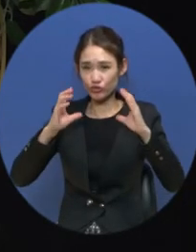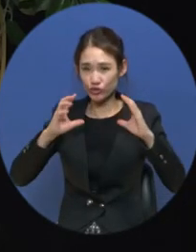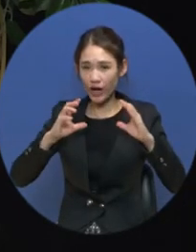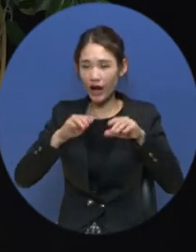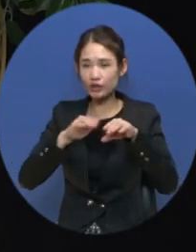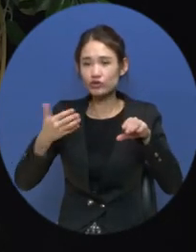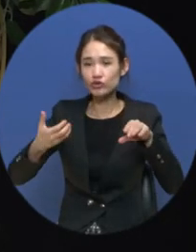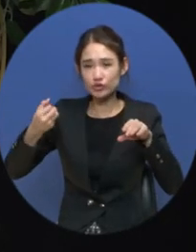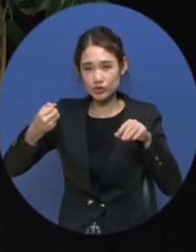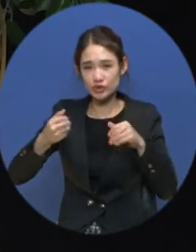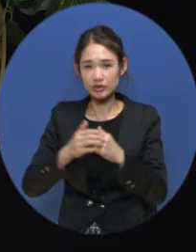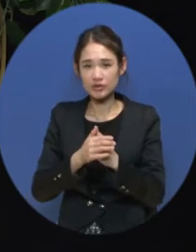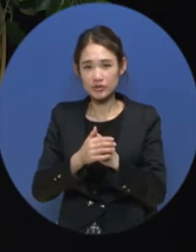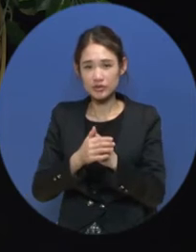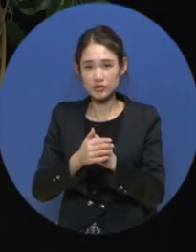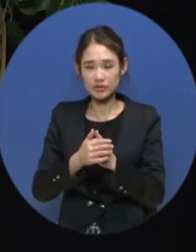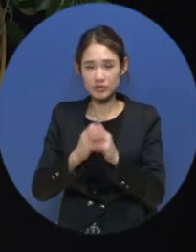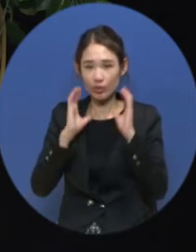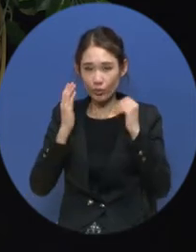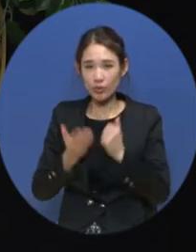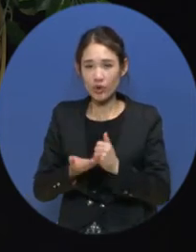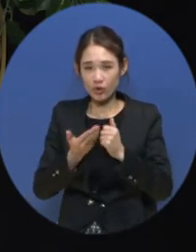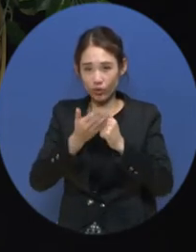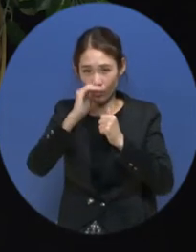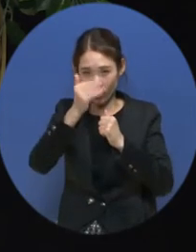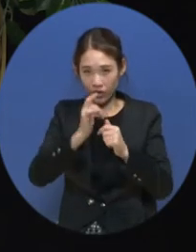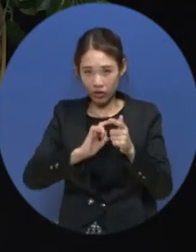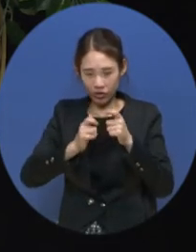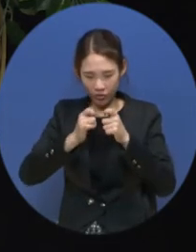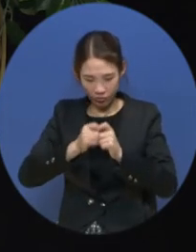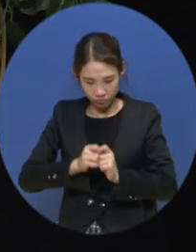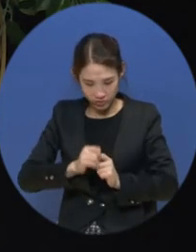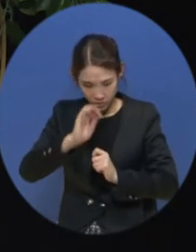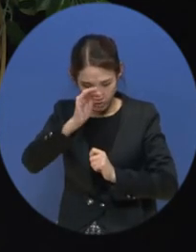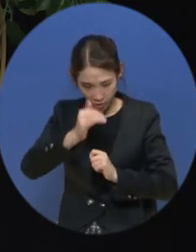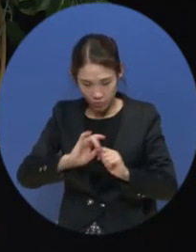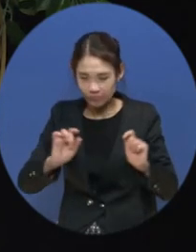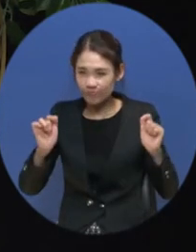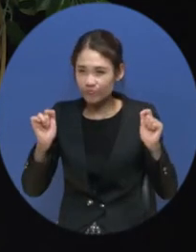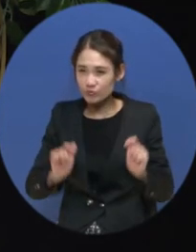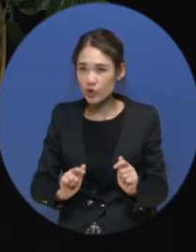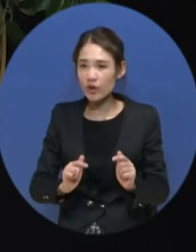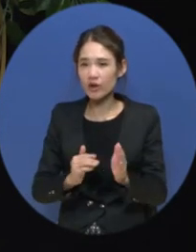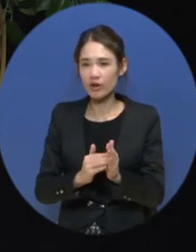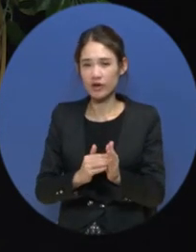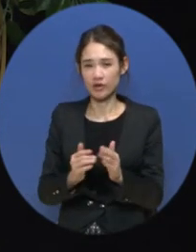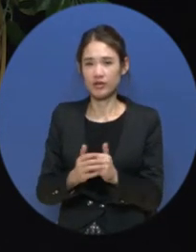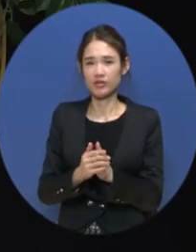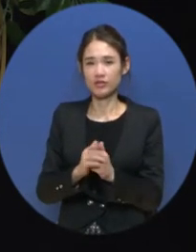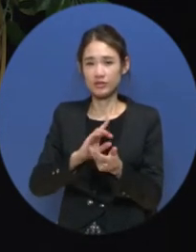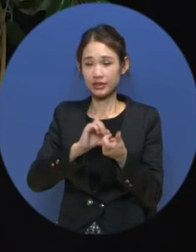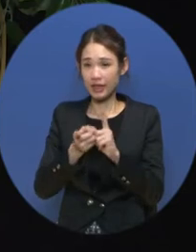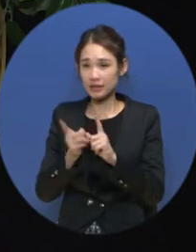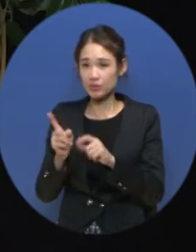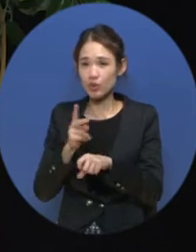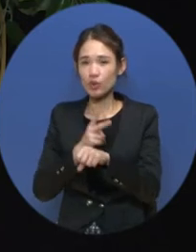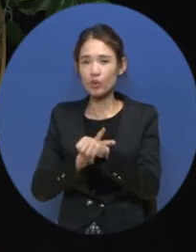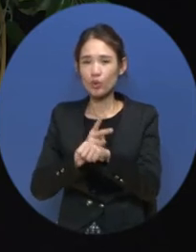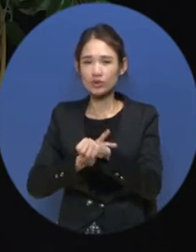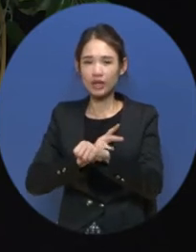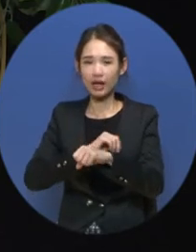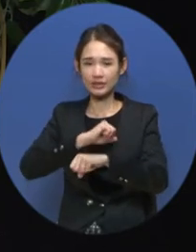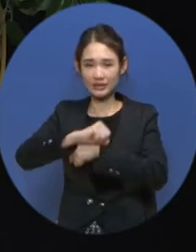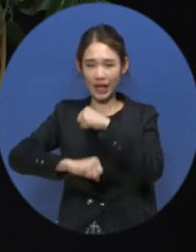수준에서 주는 이런 그 보육 과정의 구체적인 내용을 확 줄였어요. 대신 교사가